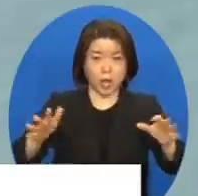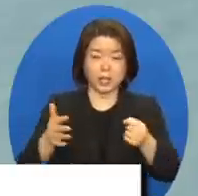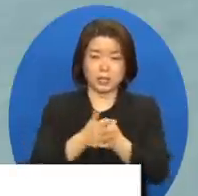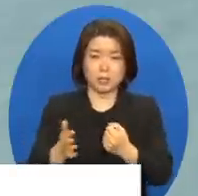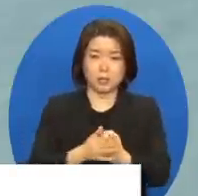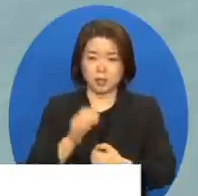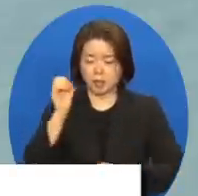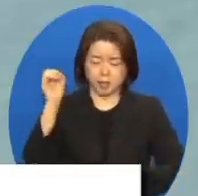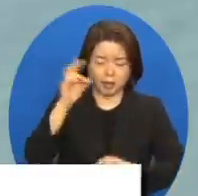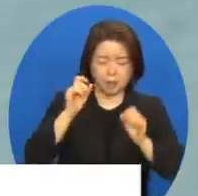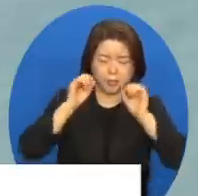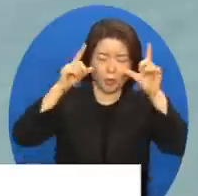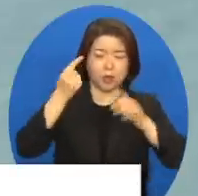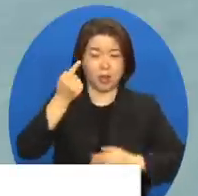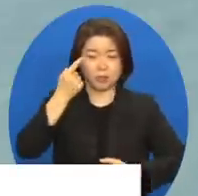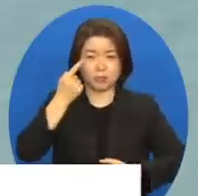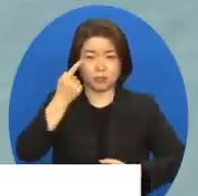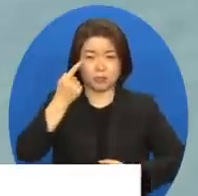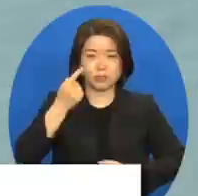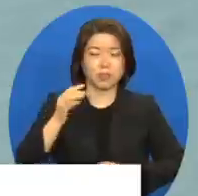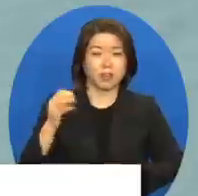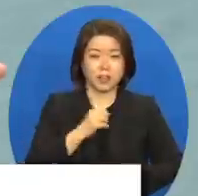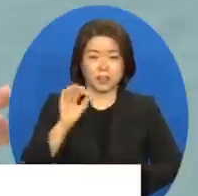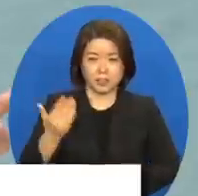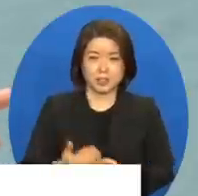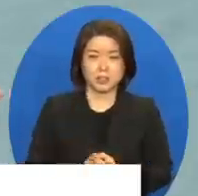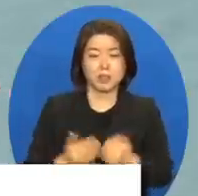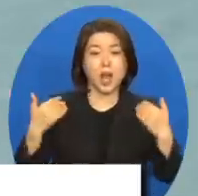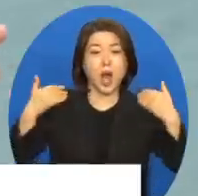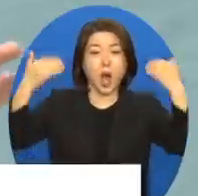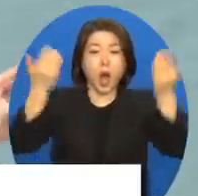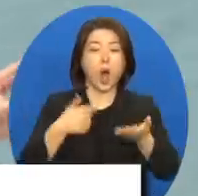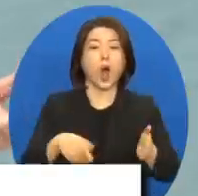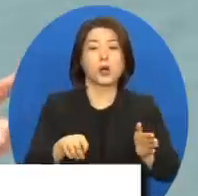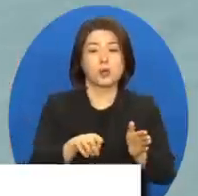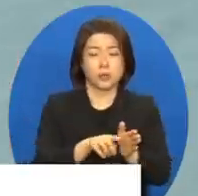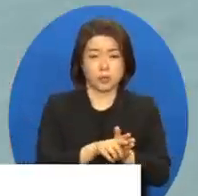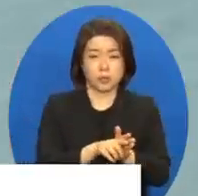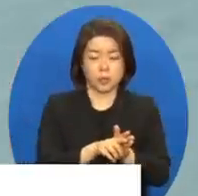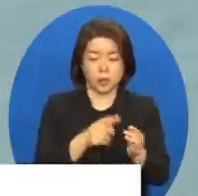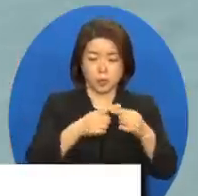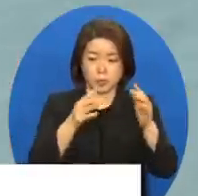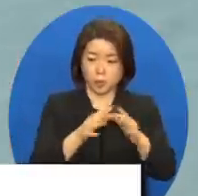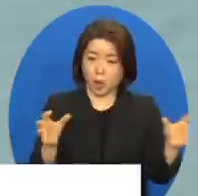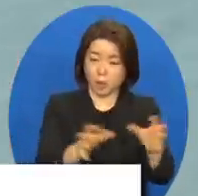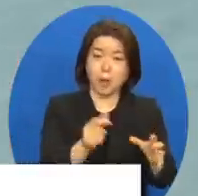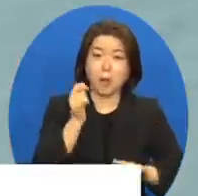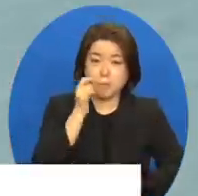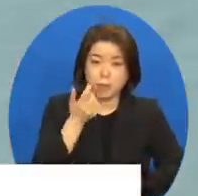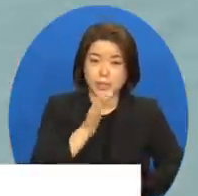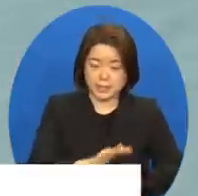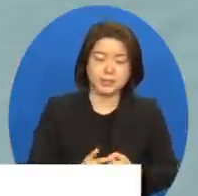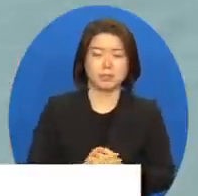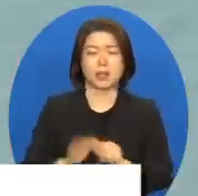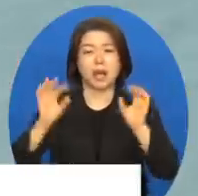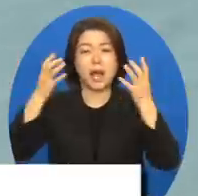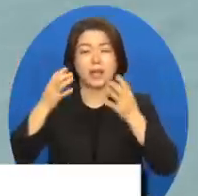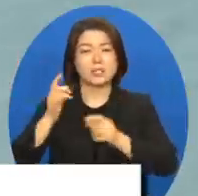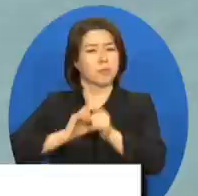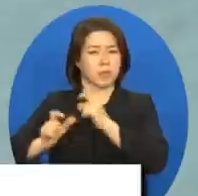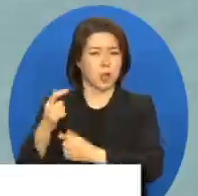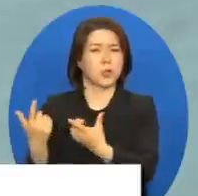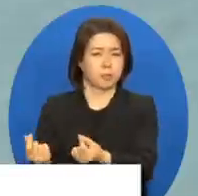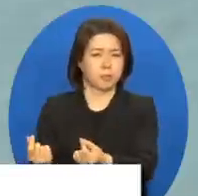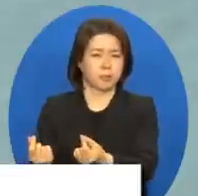놀라는 눈을 뜨게 해주셨어요. 어른들도 예배를 드릴, 교회 모여서 예배 드릴 수 없었지만 아이들은 더